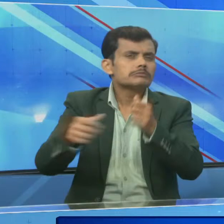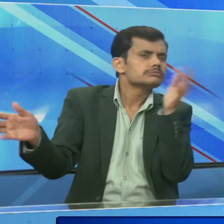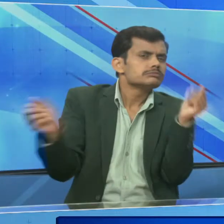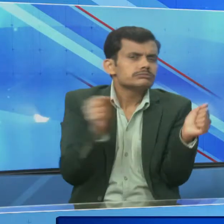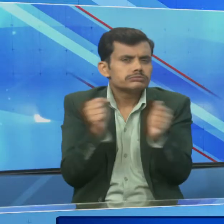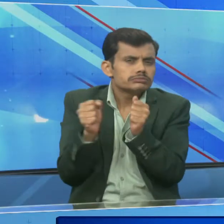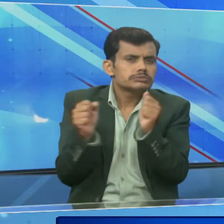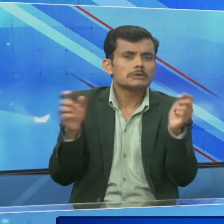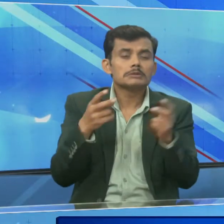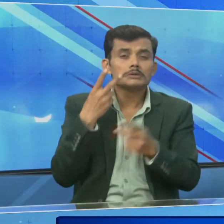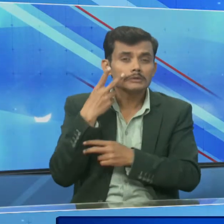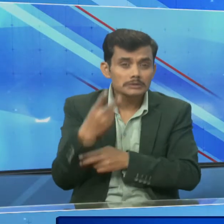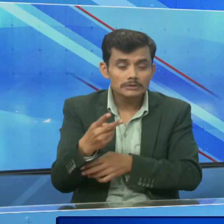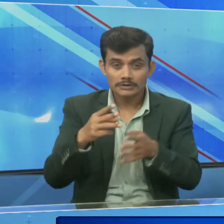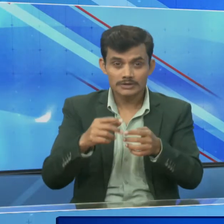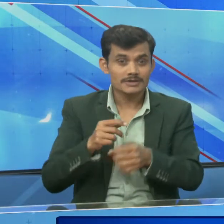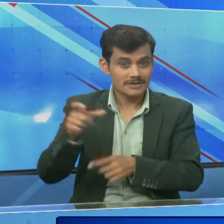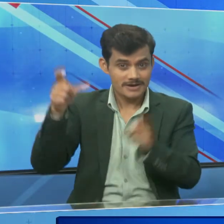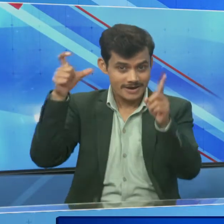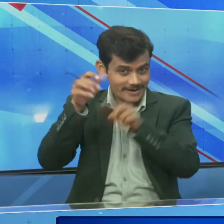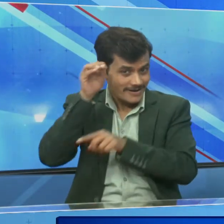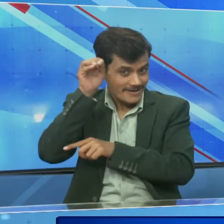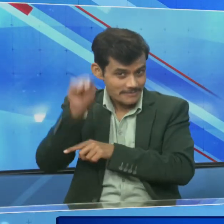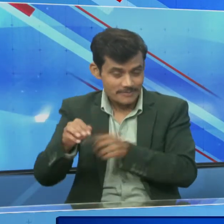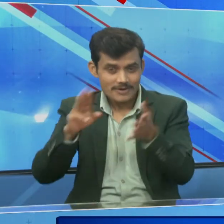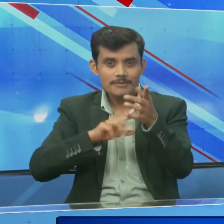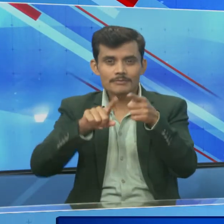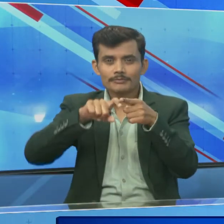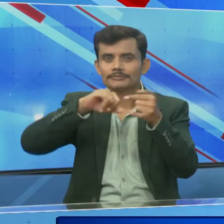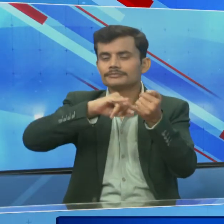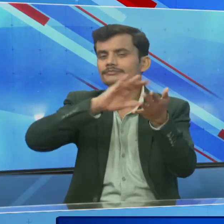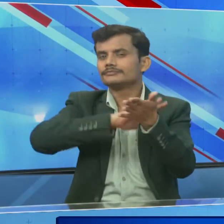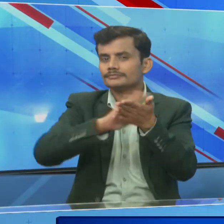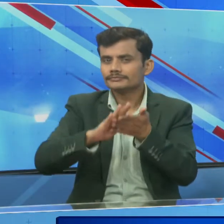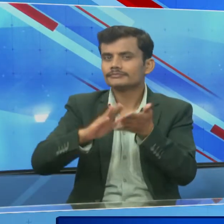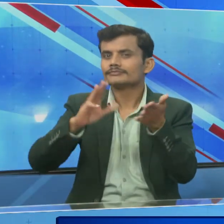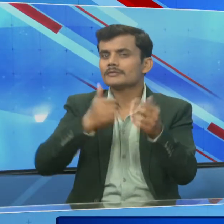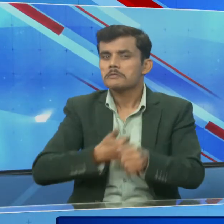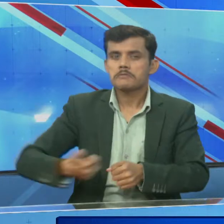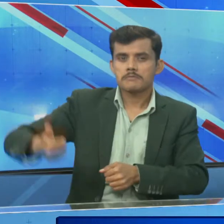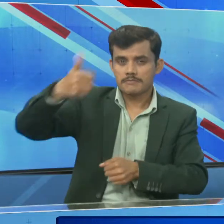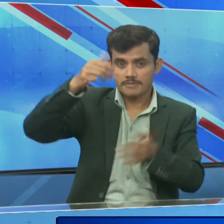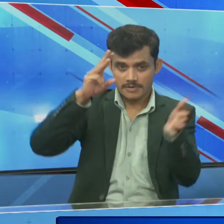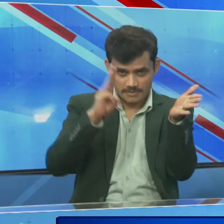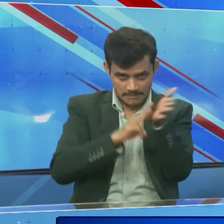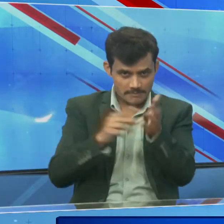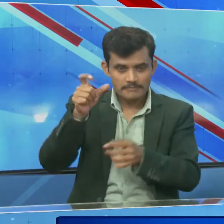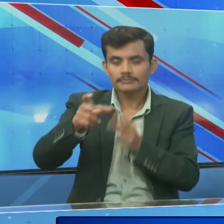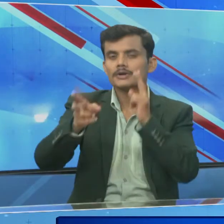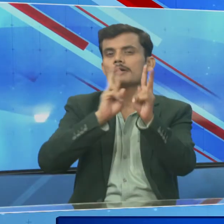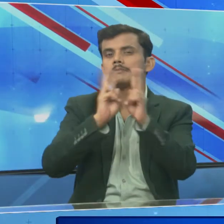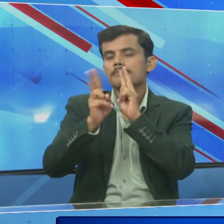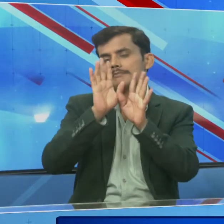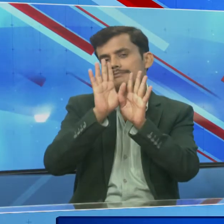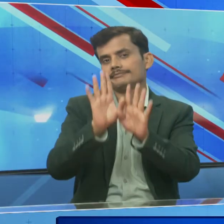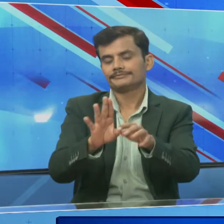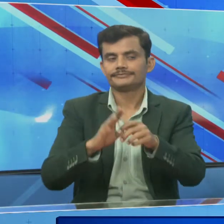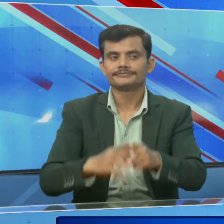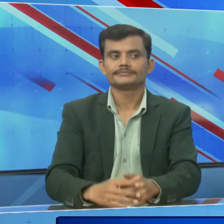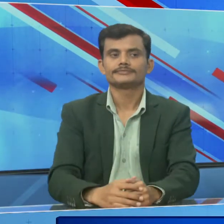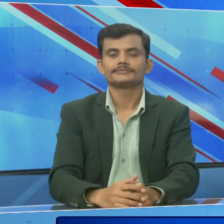इस पर हमारे संवाददाता मुकेश शुक्ला ने आईएमडी के महानिदेशक एम महापात्रा से खास बातचीत की।